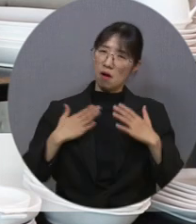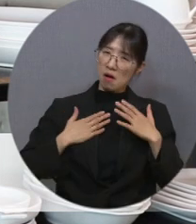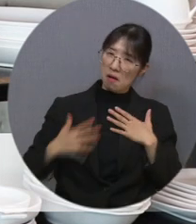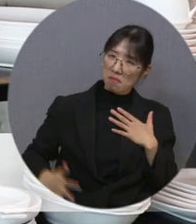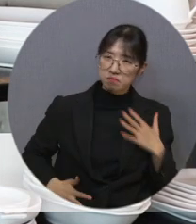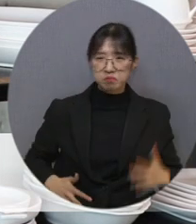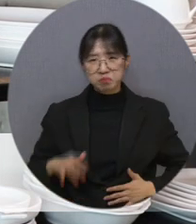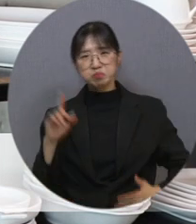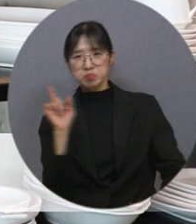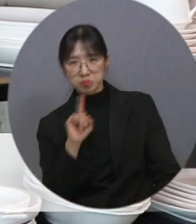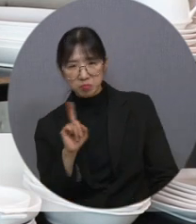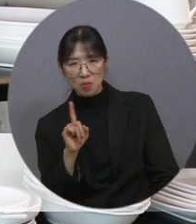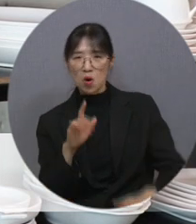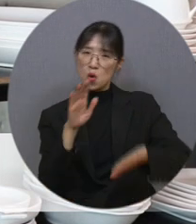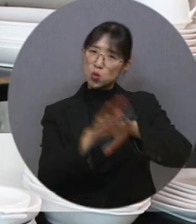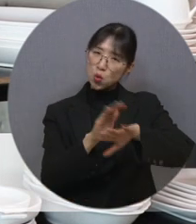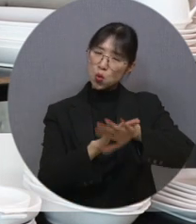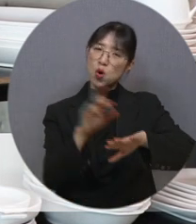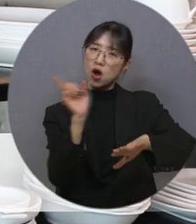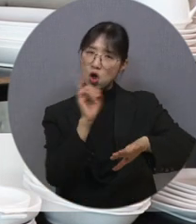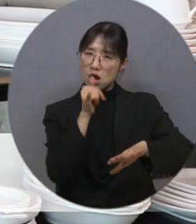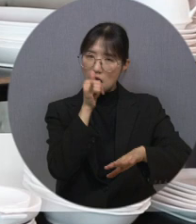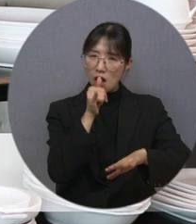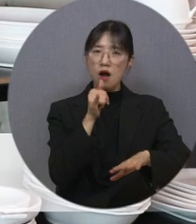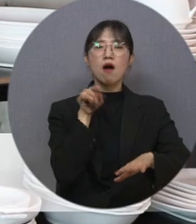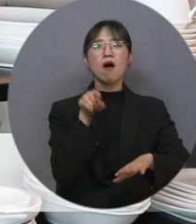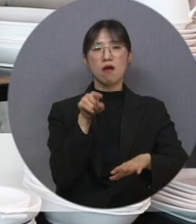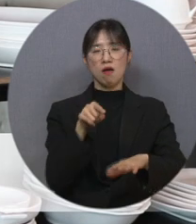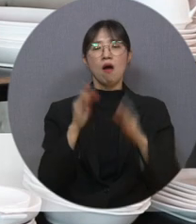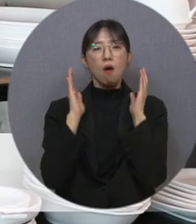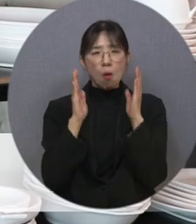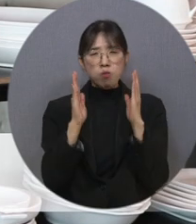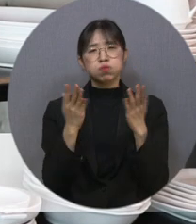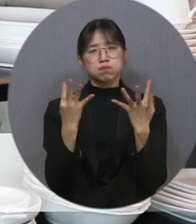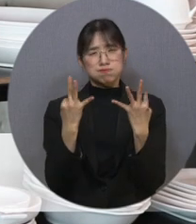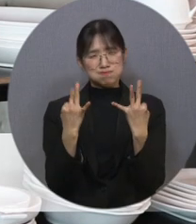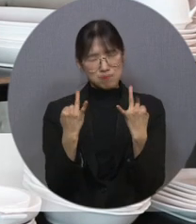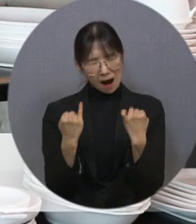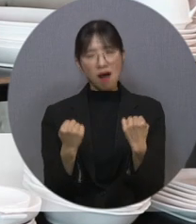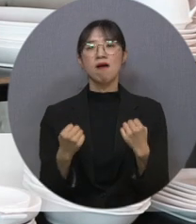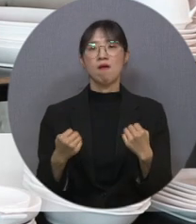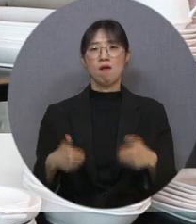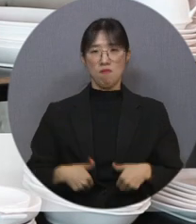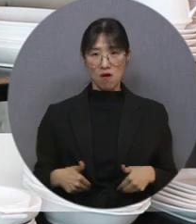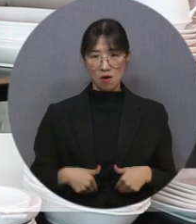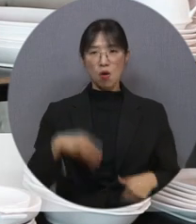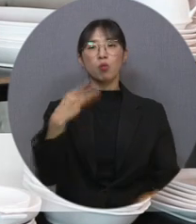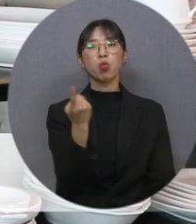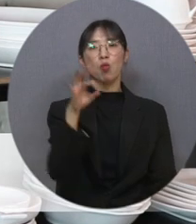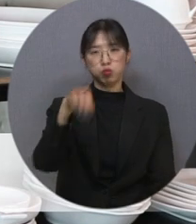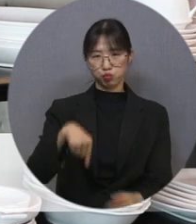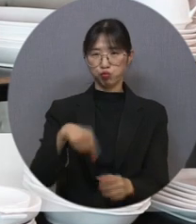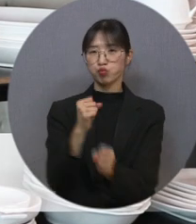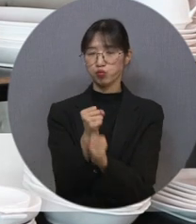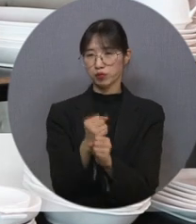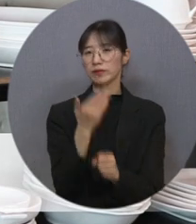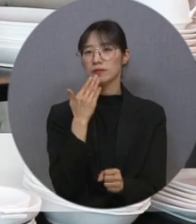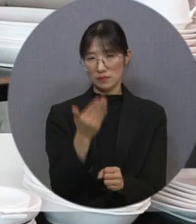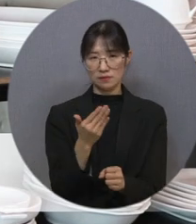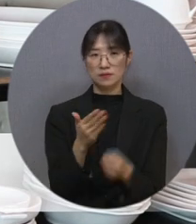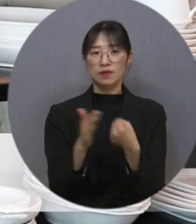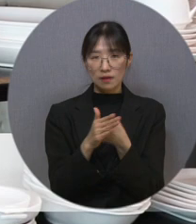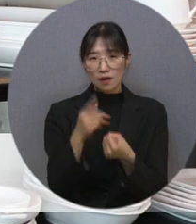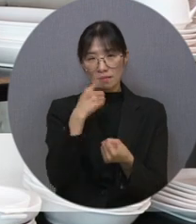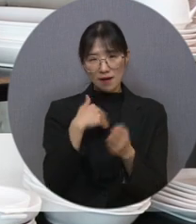어디가 달렸고 손도 또 어디가 달렸는가를 참 공부를 많이 해야만 이 토우 작업을 할 수가 있어요. 그래서